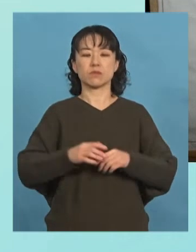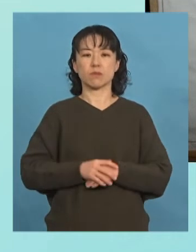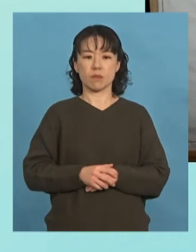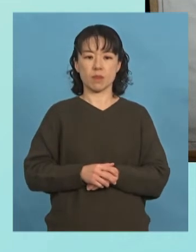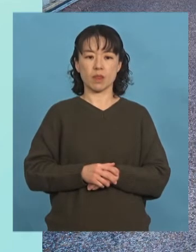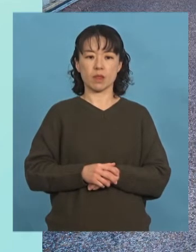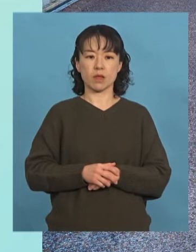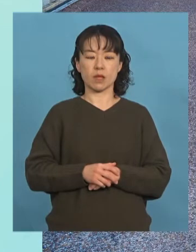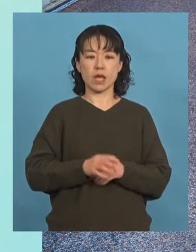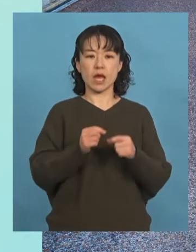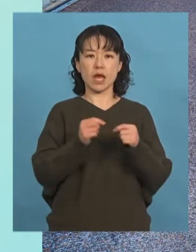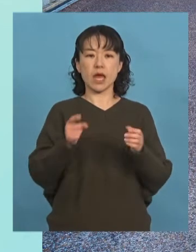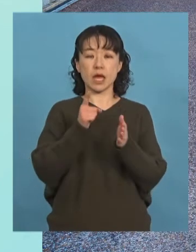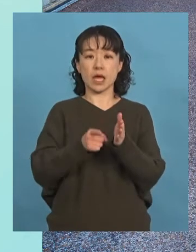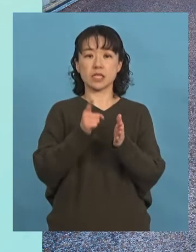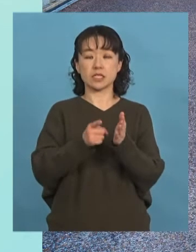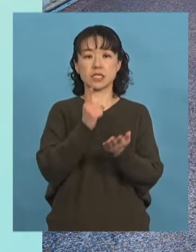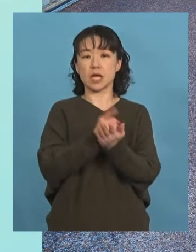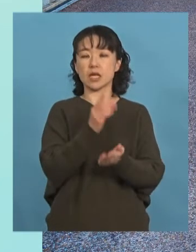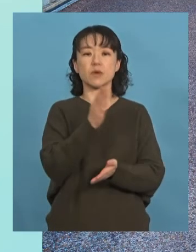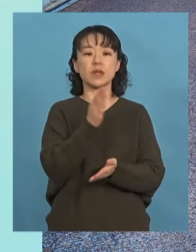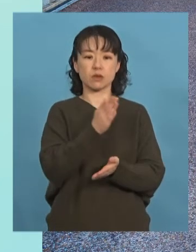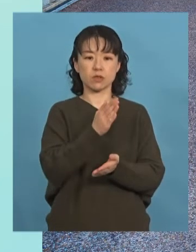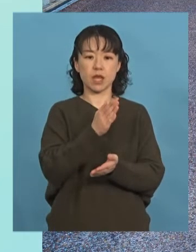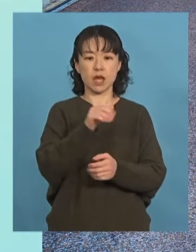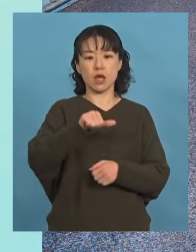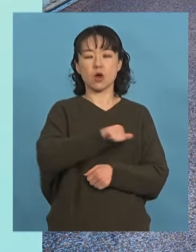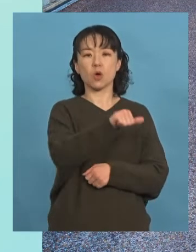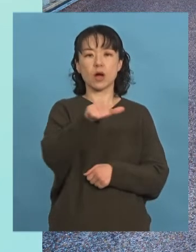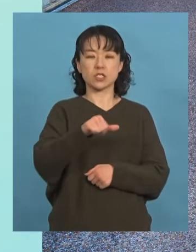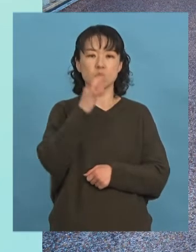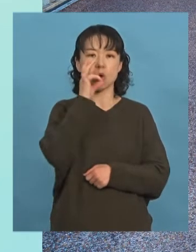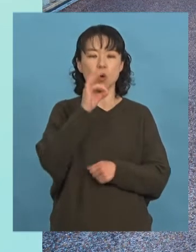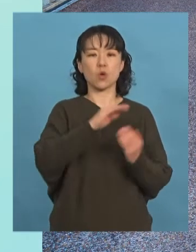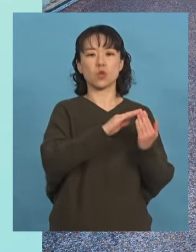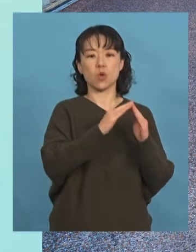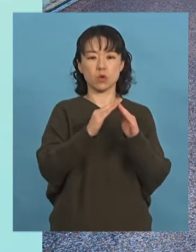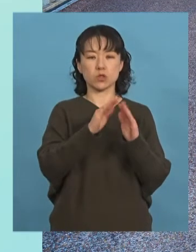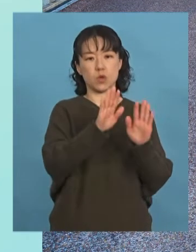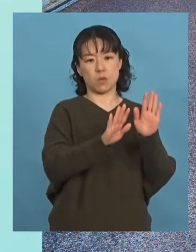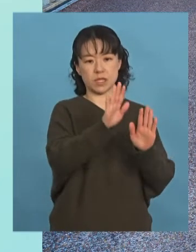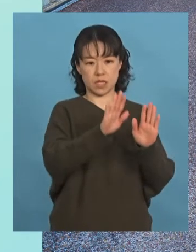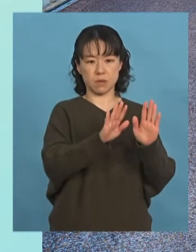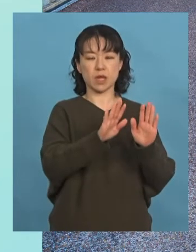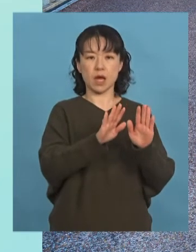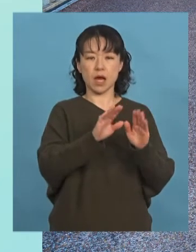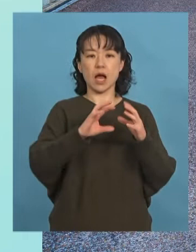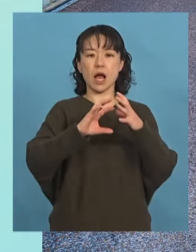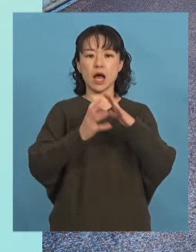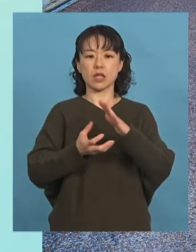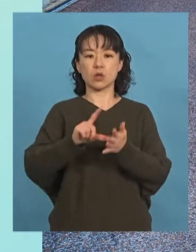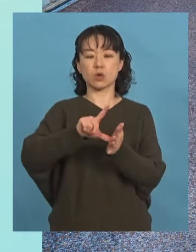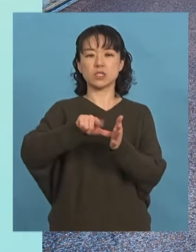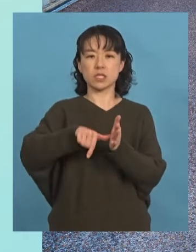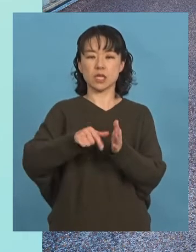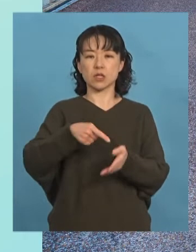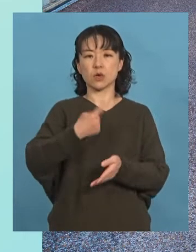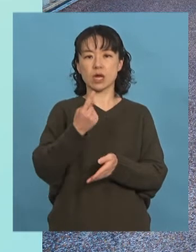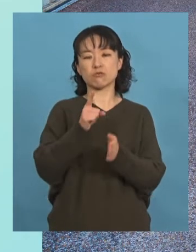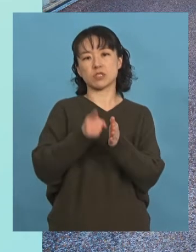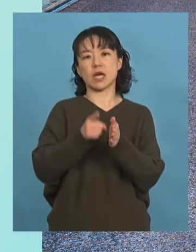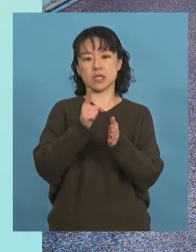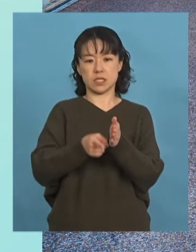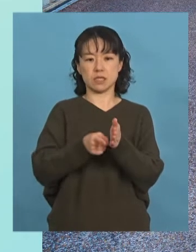どめ、永源寺だけではなく五箇所近藤町の町並みや愛東地域の百歳